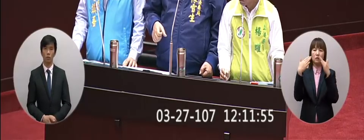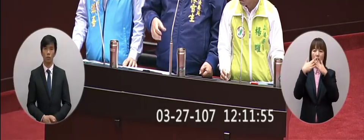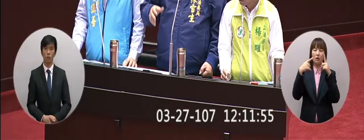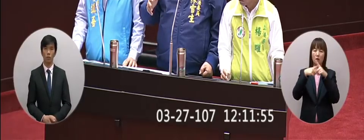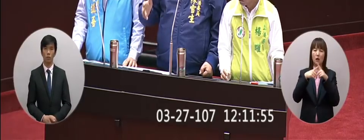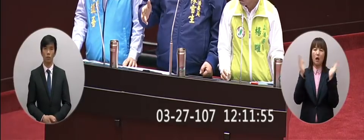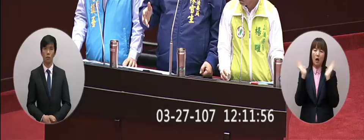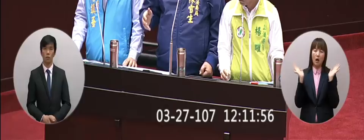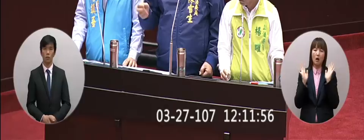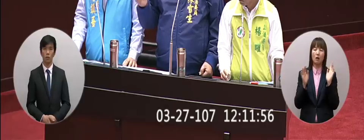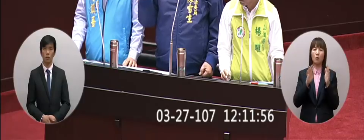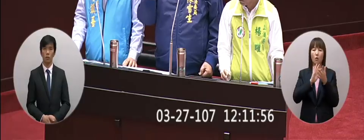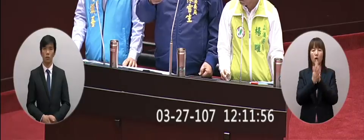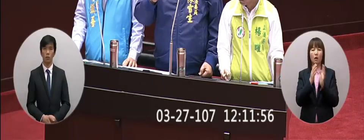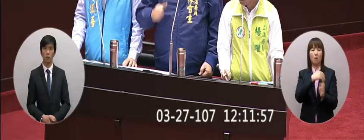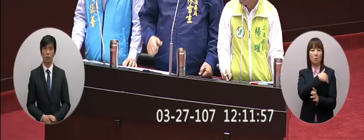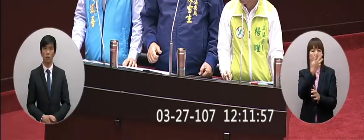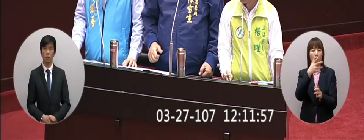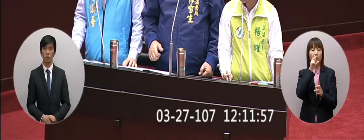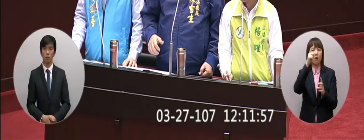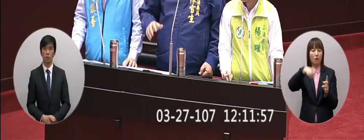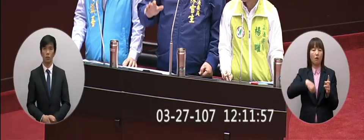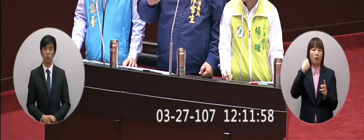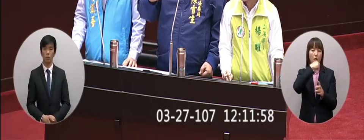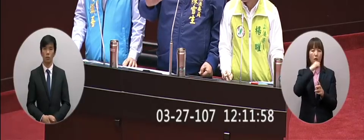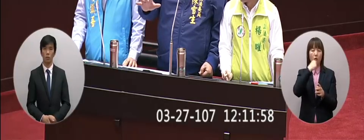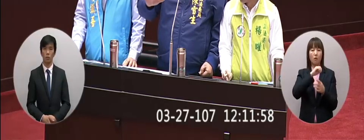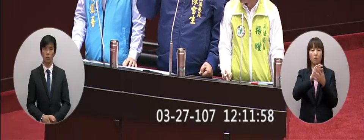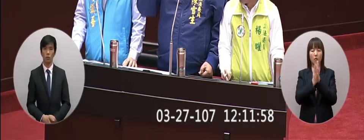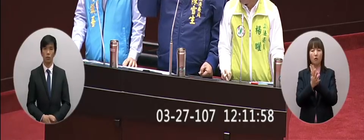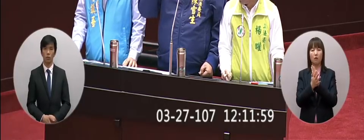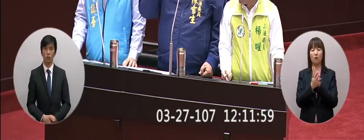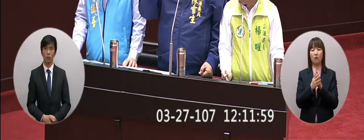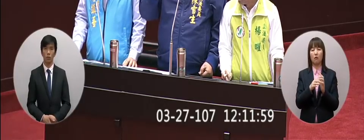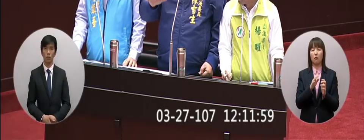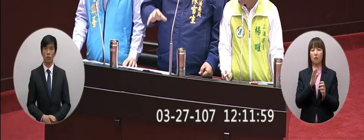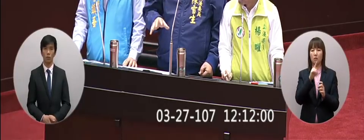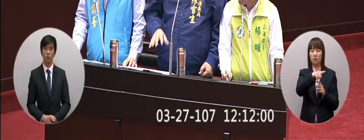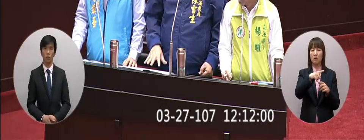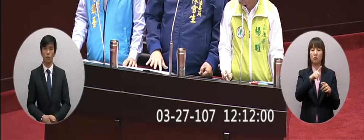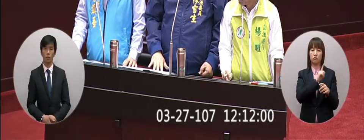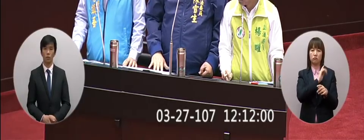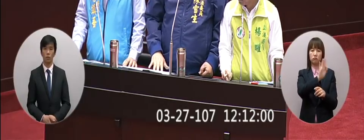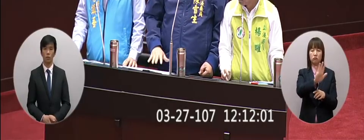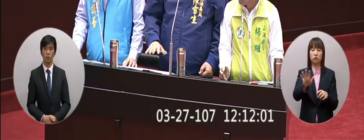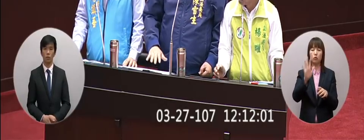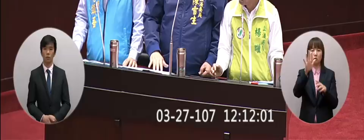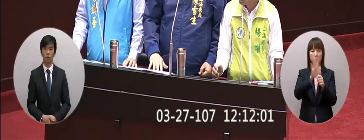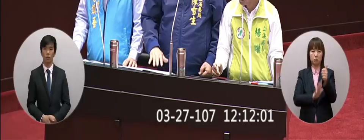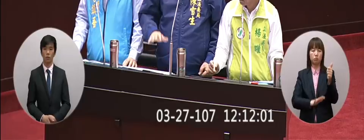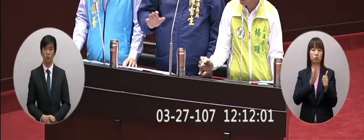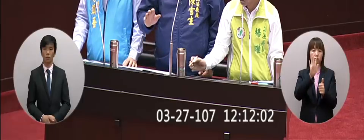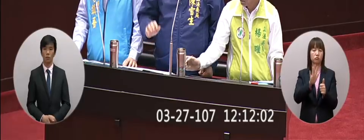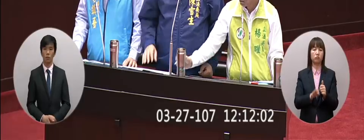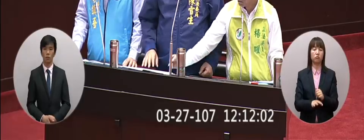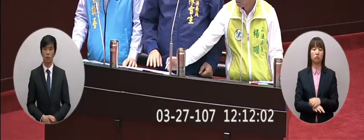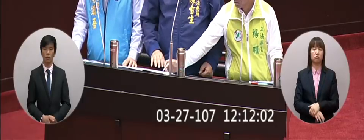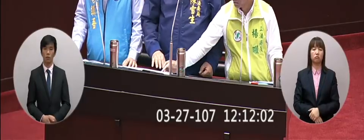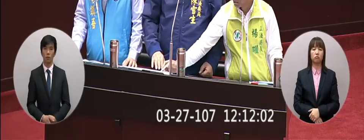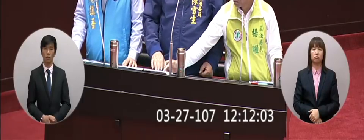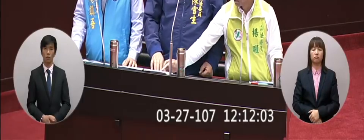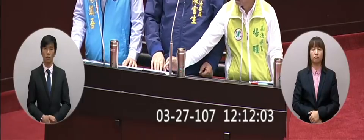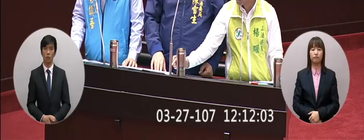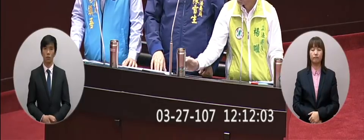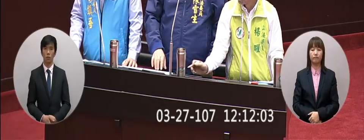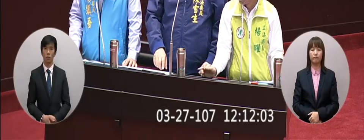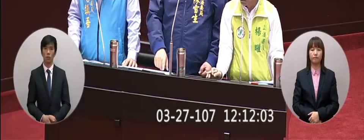庭，所以到礼拜五啊就想回台湾去了。所以这个对金门、马祖、澎湖啊，会造成很严重的影